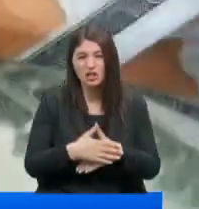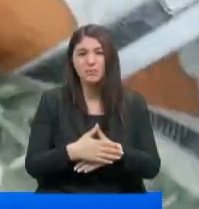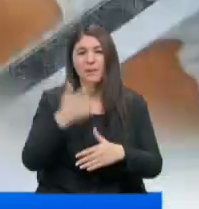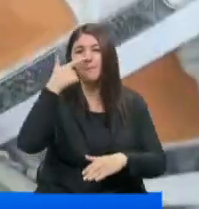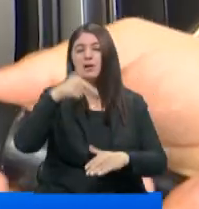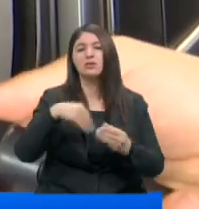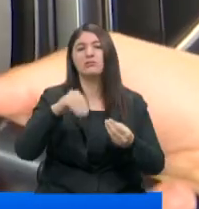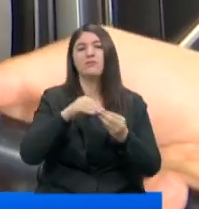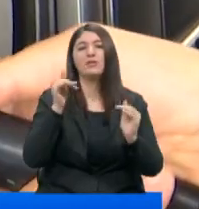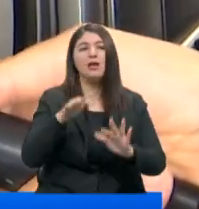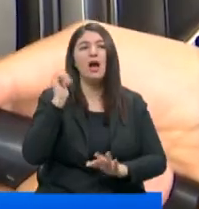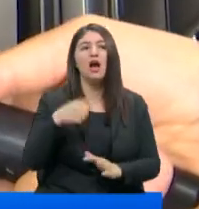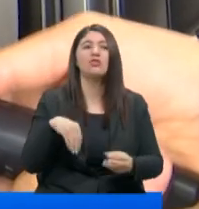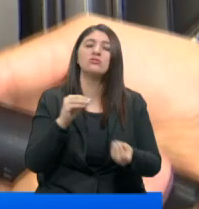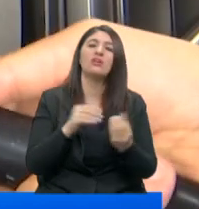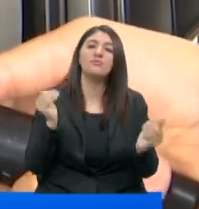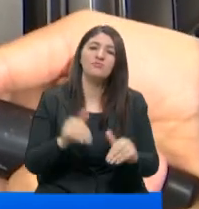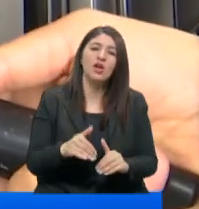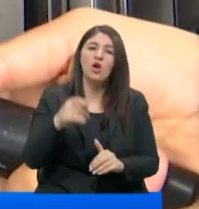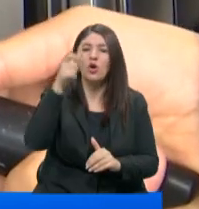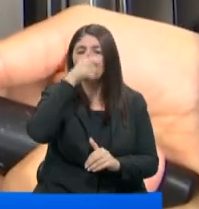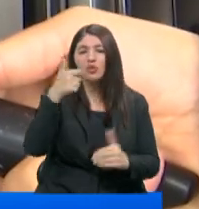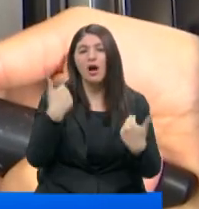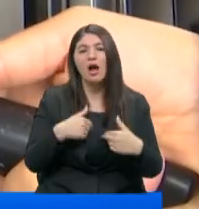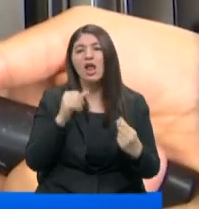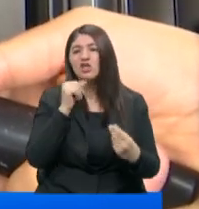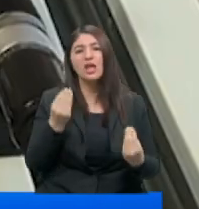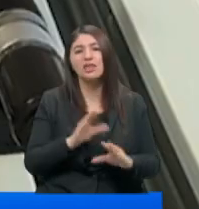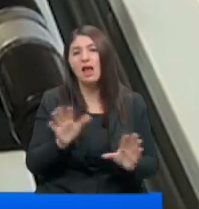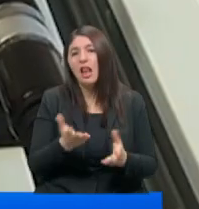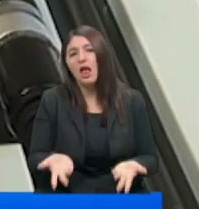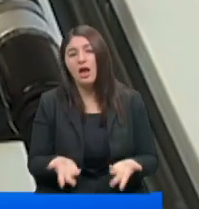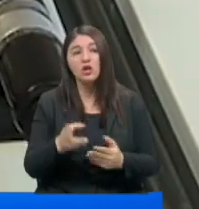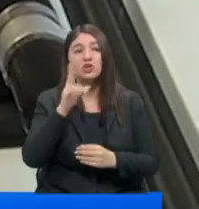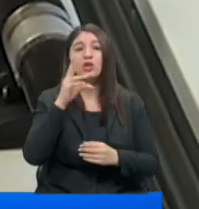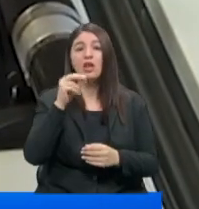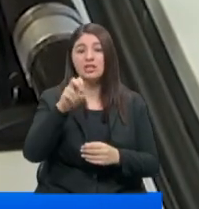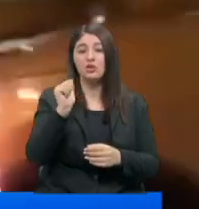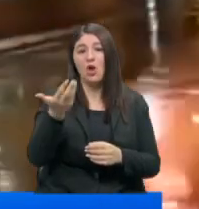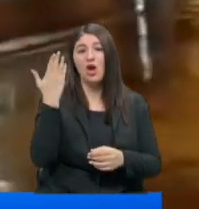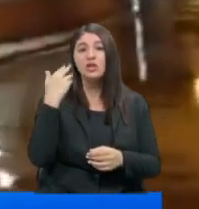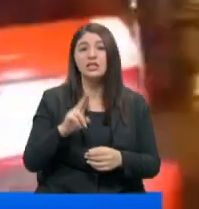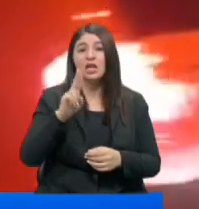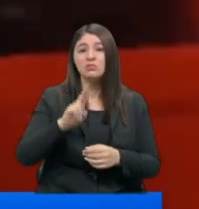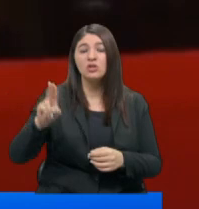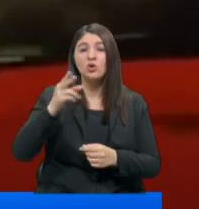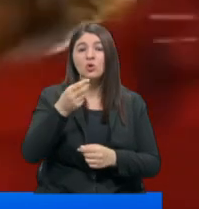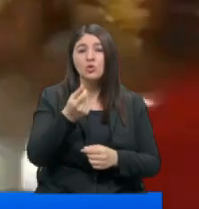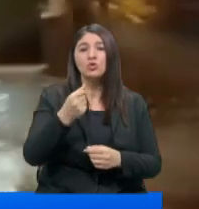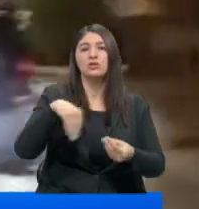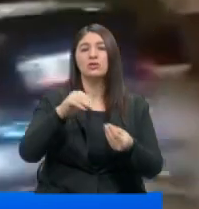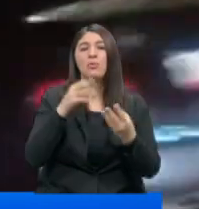Benzine zam geldi Her gün zam geliyor Türkiye'nin durumu da hiç iyi değil yani son olarak sekiz gün önce 77 kuruş